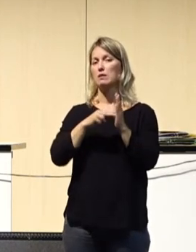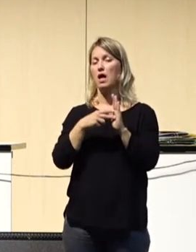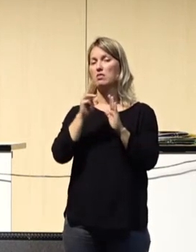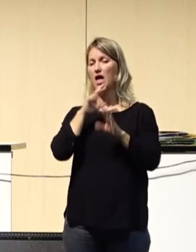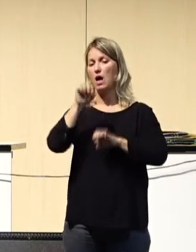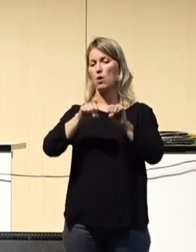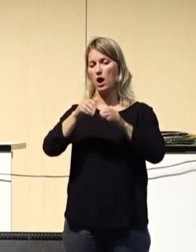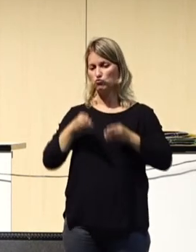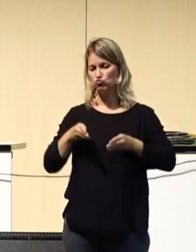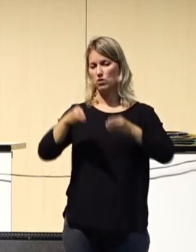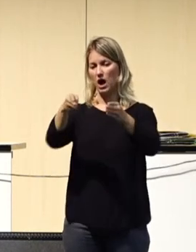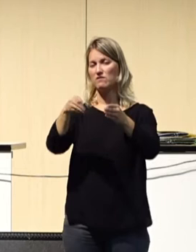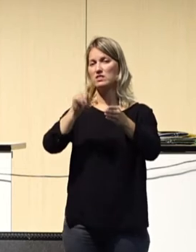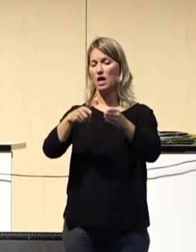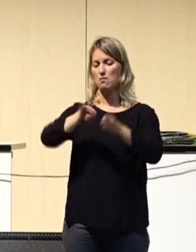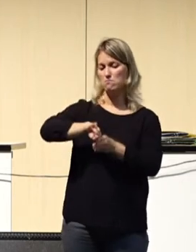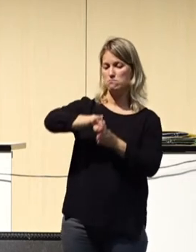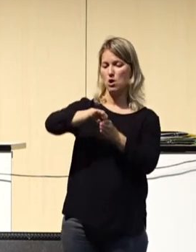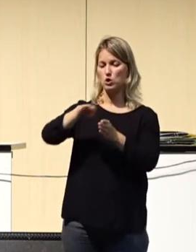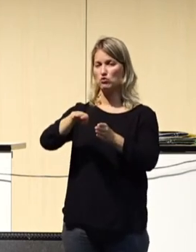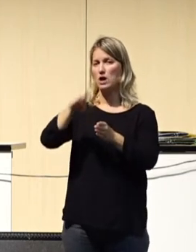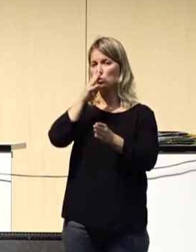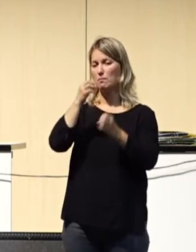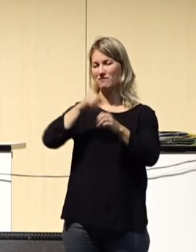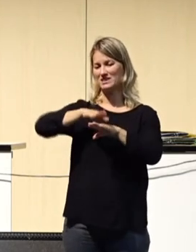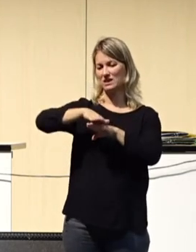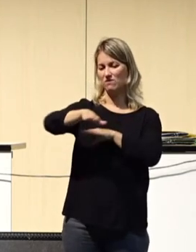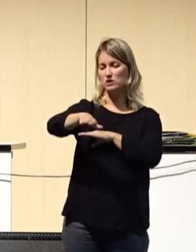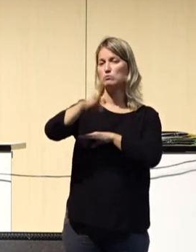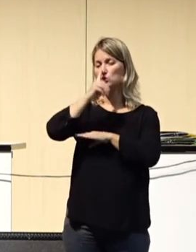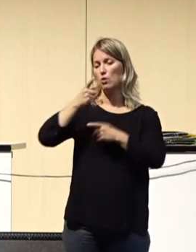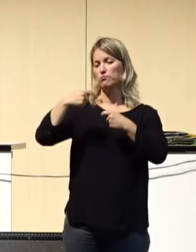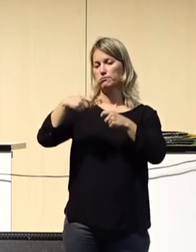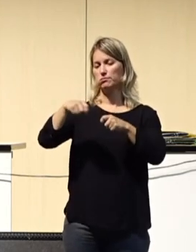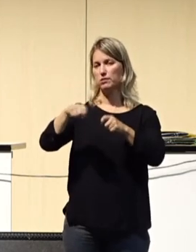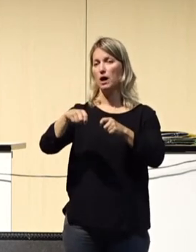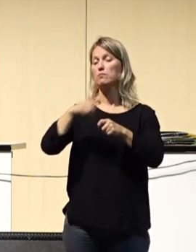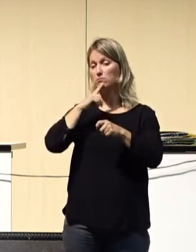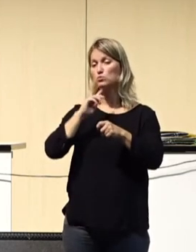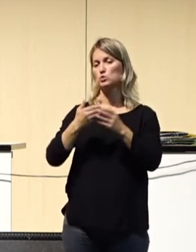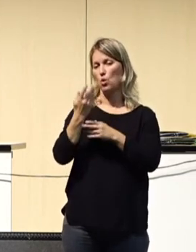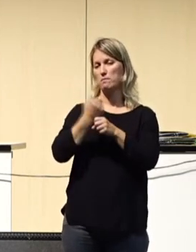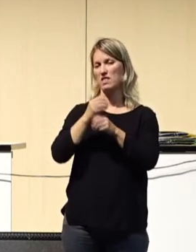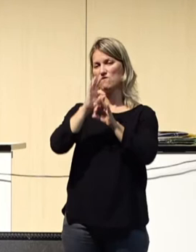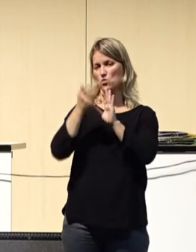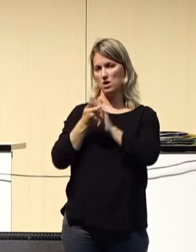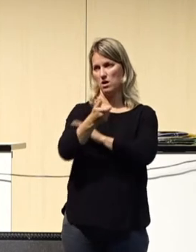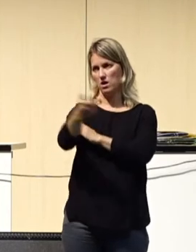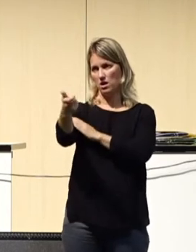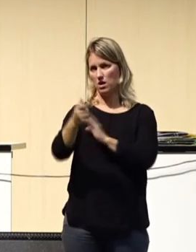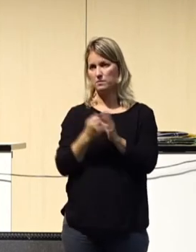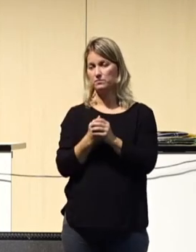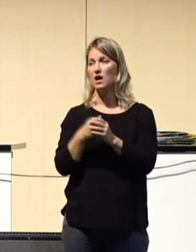errichtet werden. Die Bordsteine und die befestigte Fläche müssen da zur Errichtung eines Parkstreifens baulich hergerichtet werden. Wir haben zu